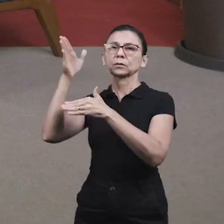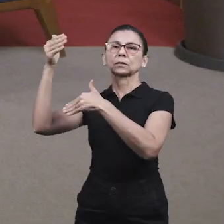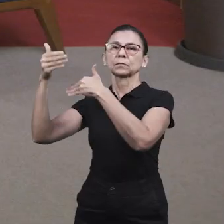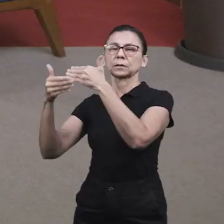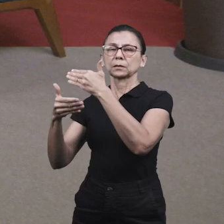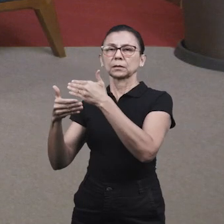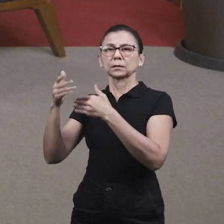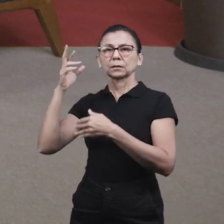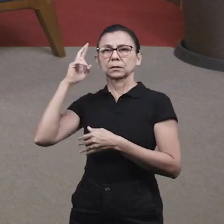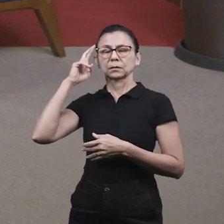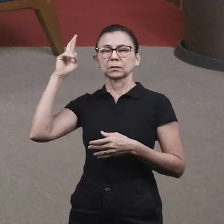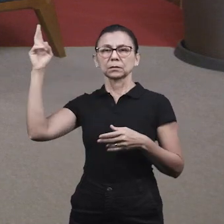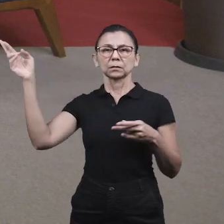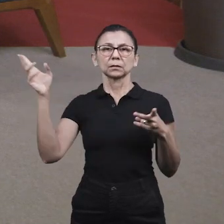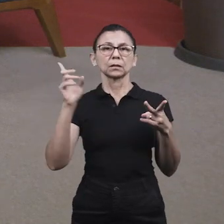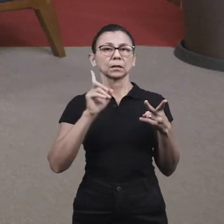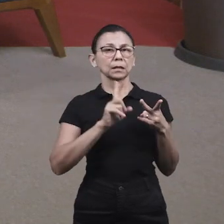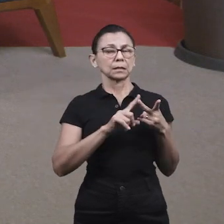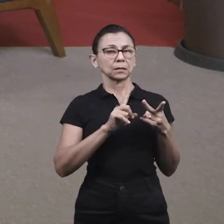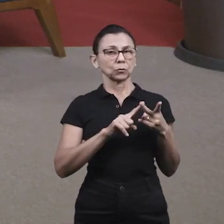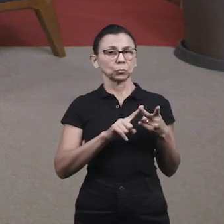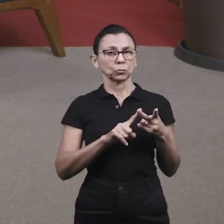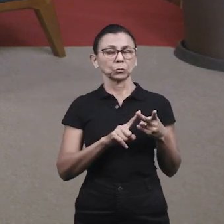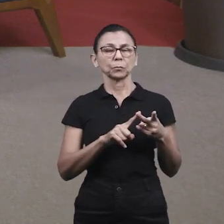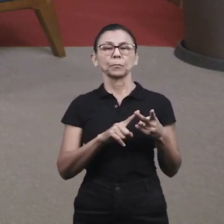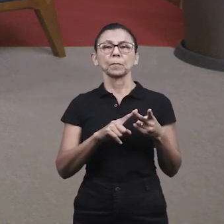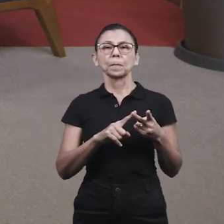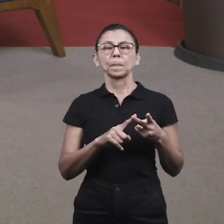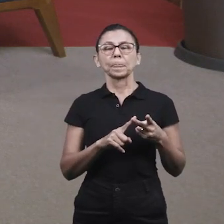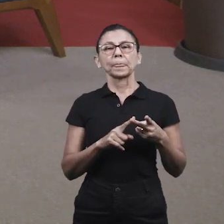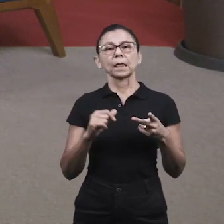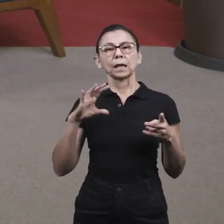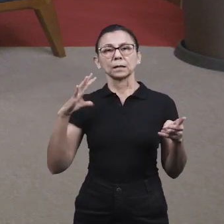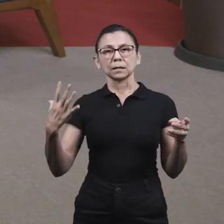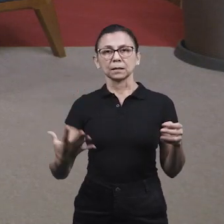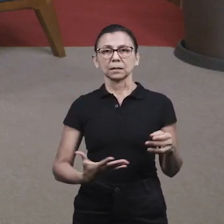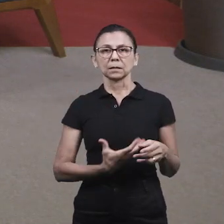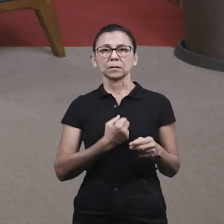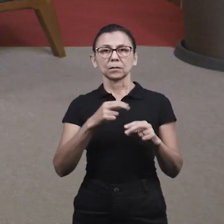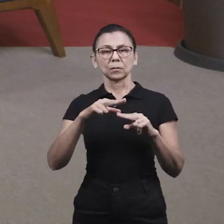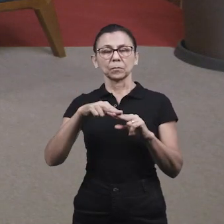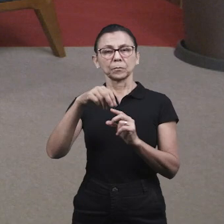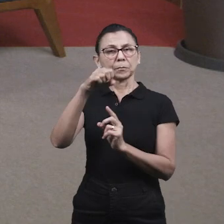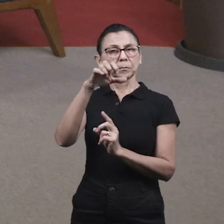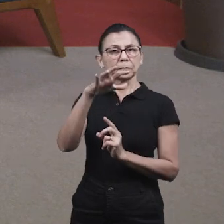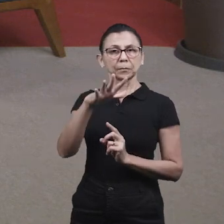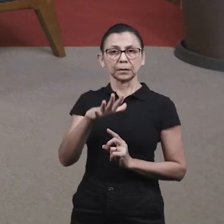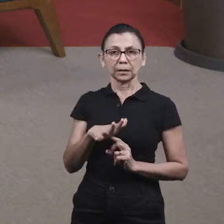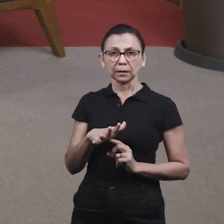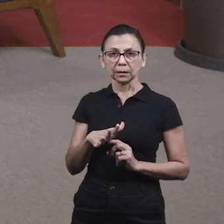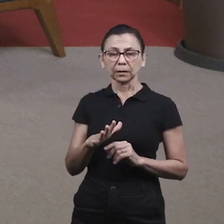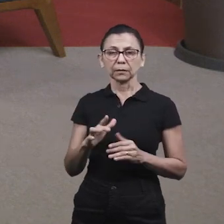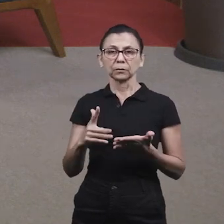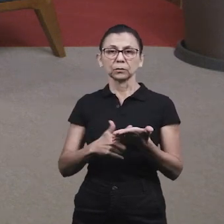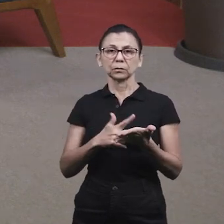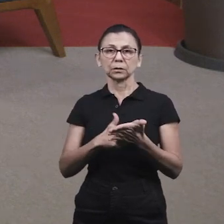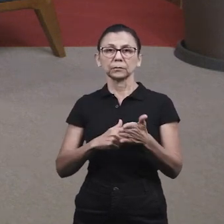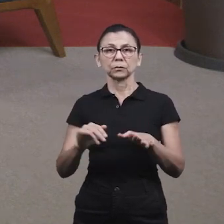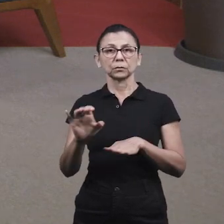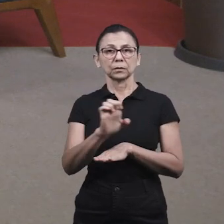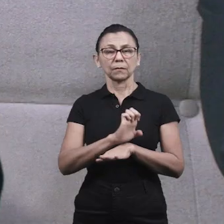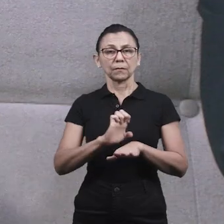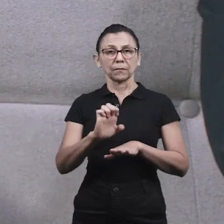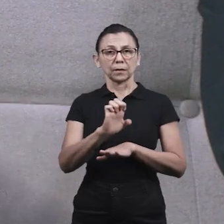le sacrifice, le sang que Jésus a versé. Il y a le droit à entrer à la présence de Dieu. Le deuxième, c'est